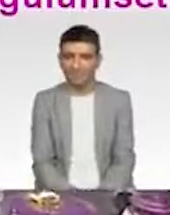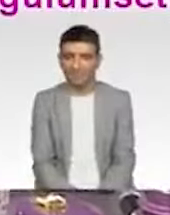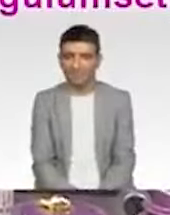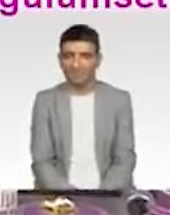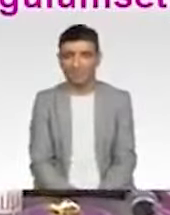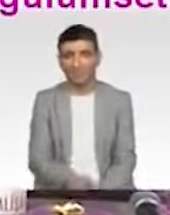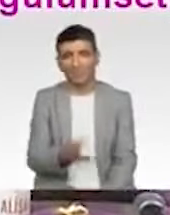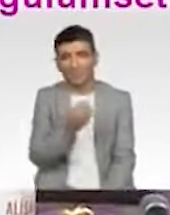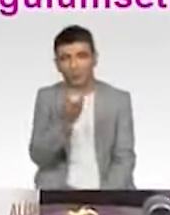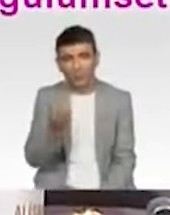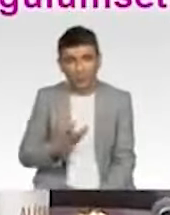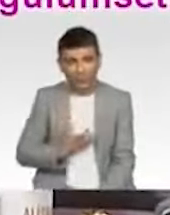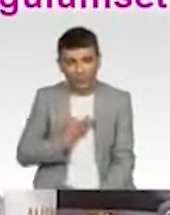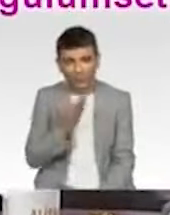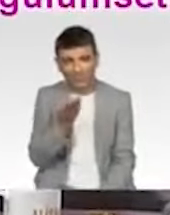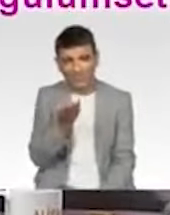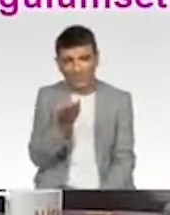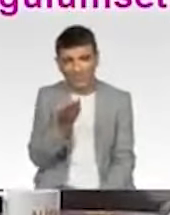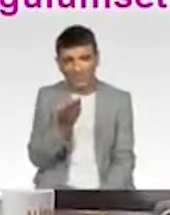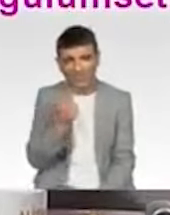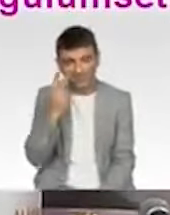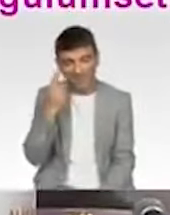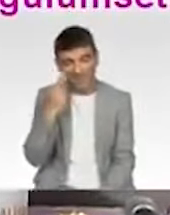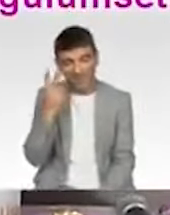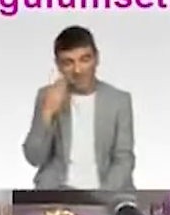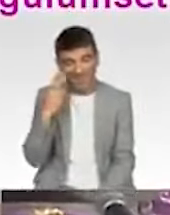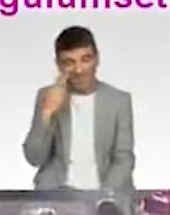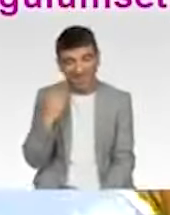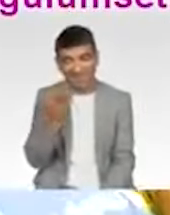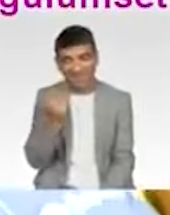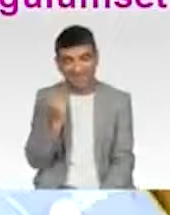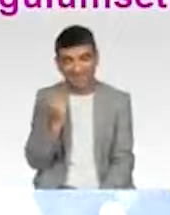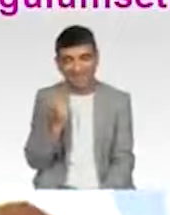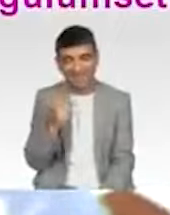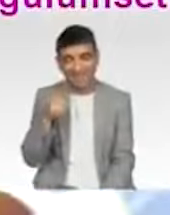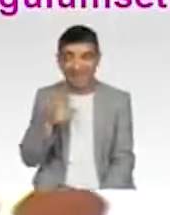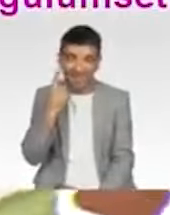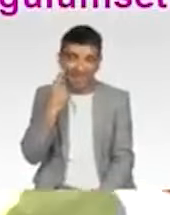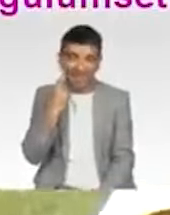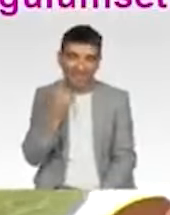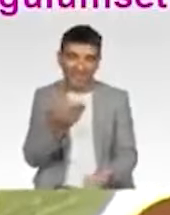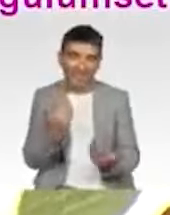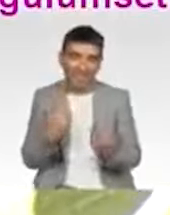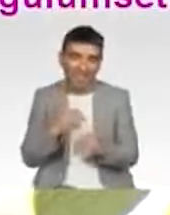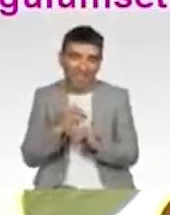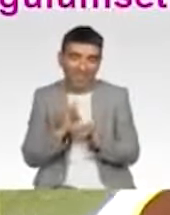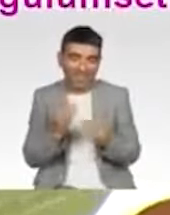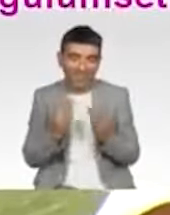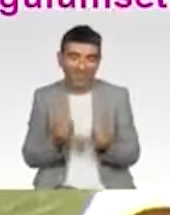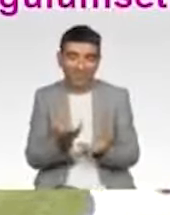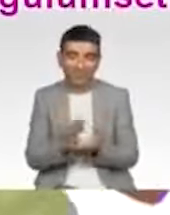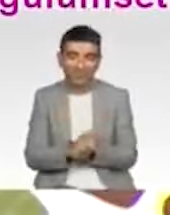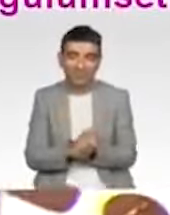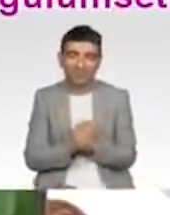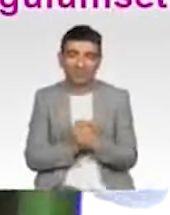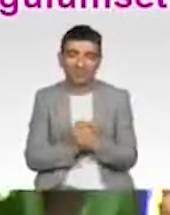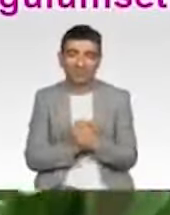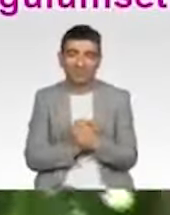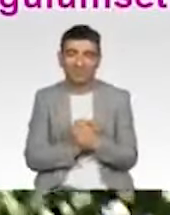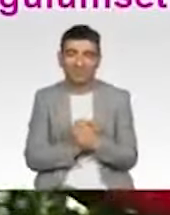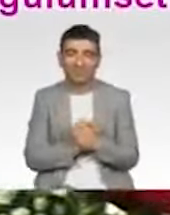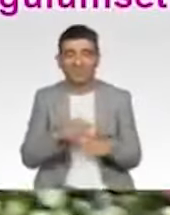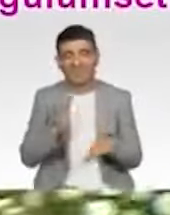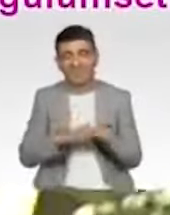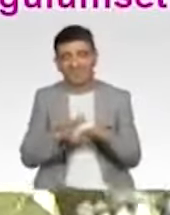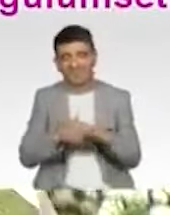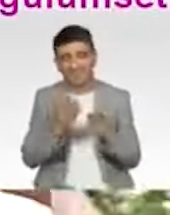Aa, çok duygulandı ya. Gözler pıt pıt. Bunlar ama ağlanır pıt... yani. Ben de duygulandım. Ne yaptın